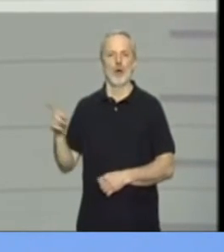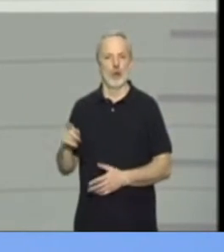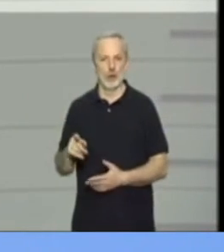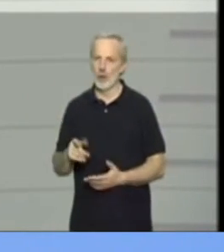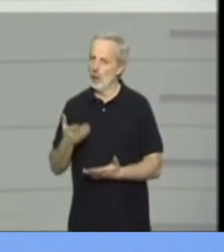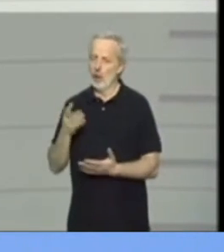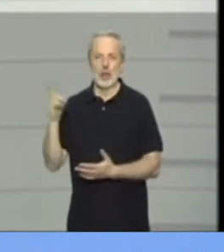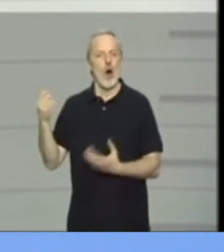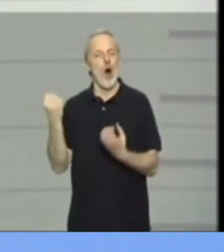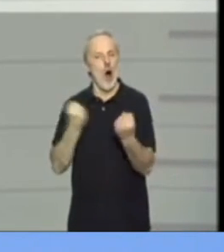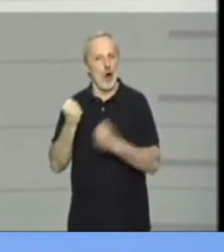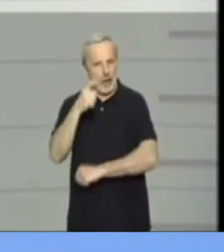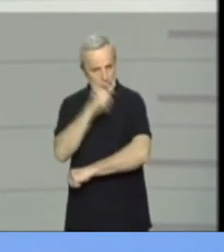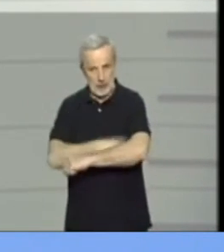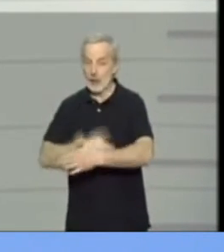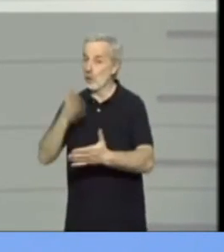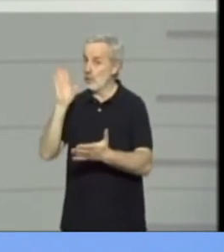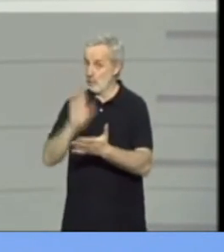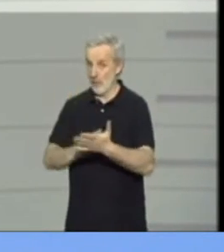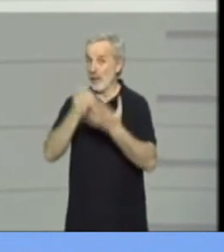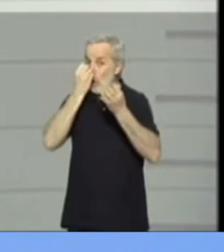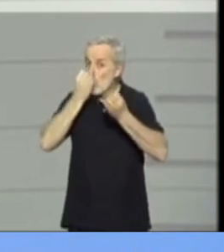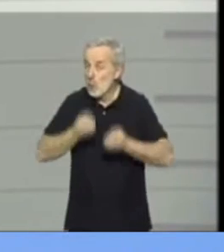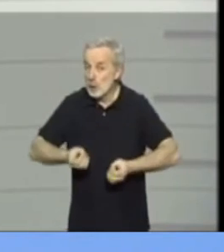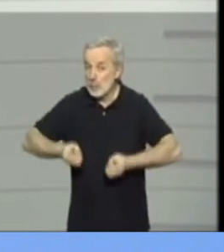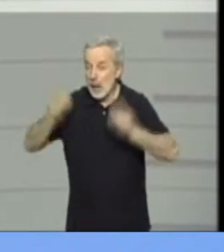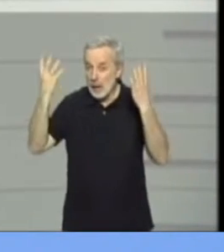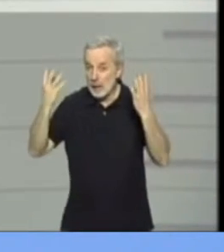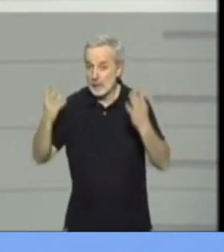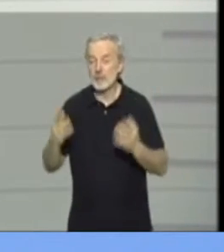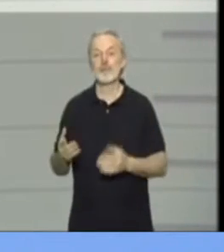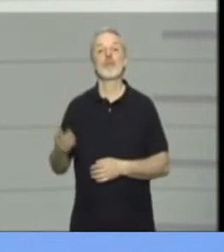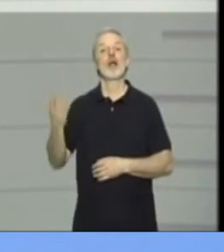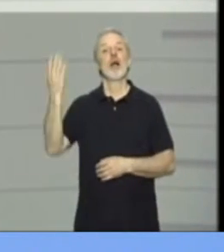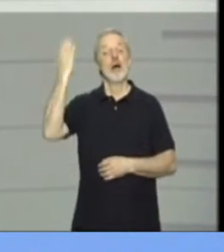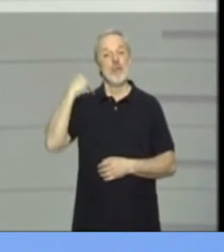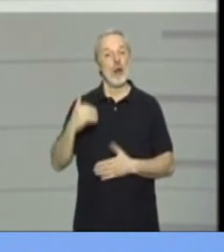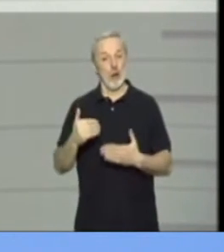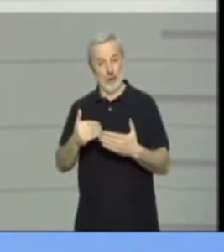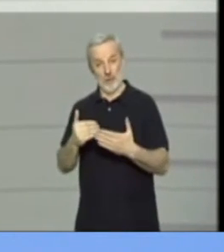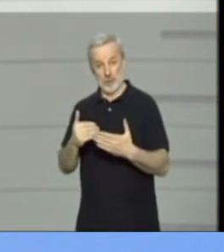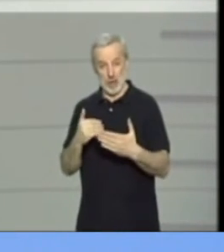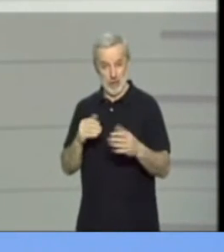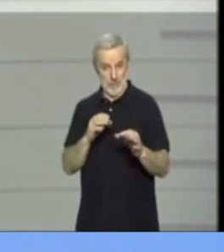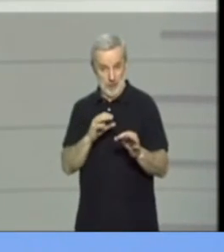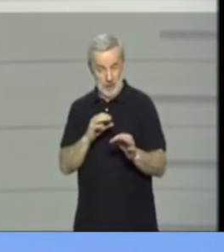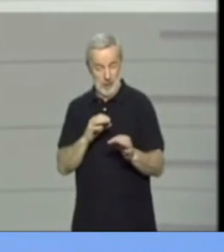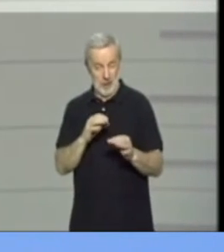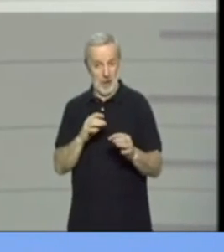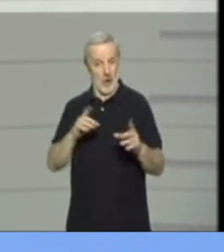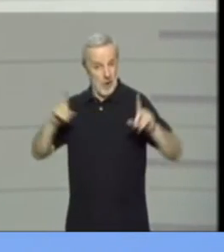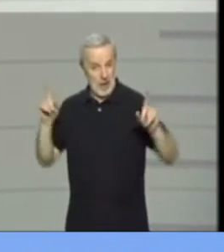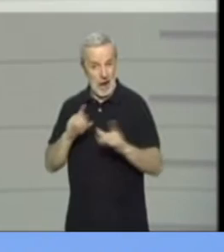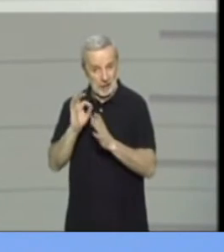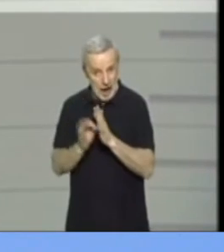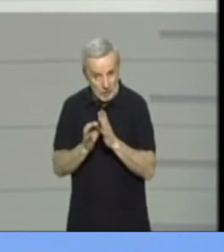Group, panu Vašičkovi, povedl, řekl bych, husarský kousek, kdy v podstatě v relativně krátké době dostal